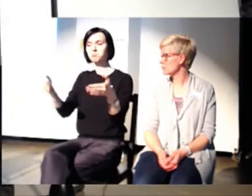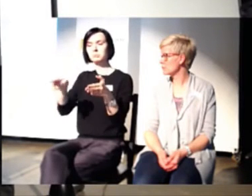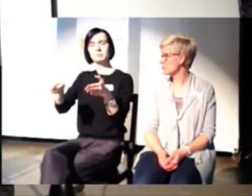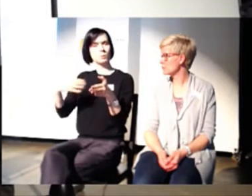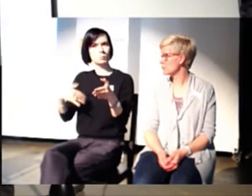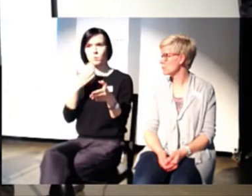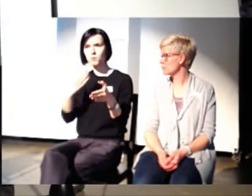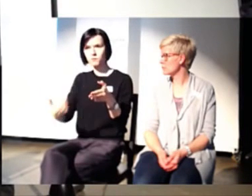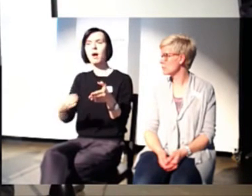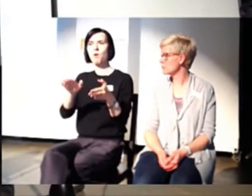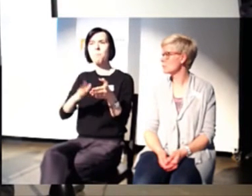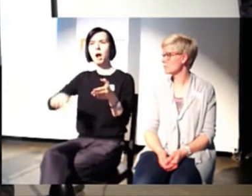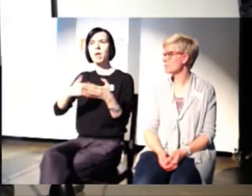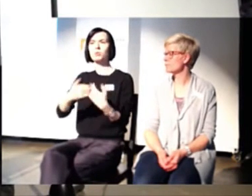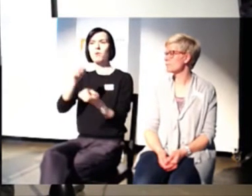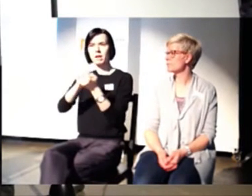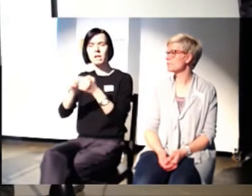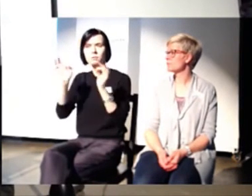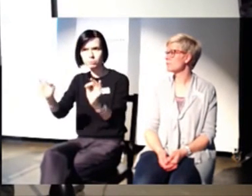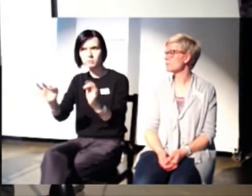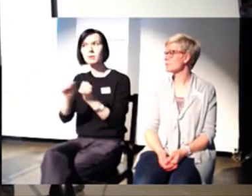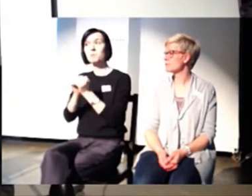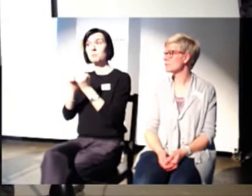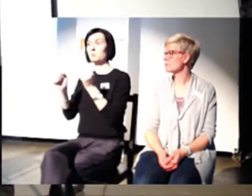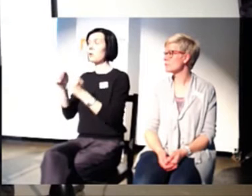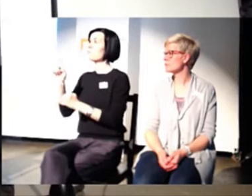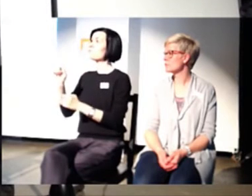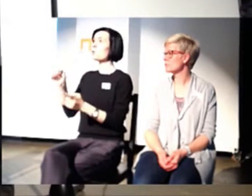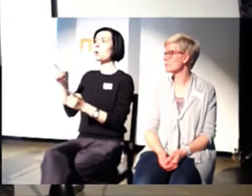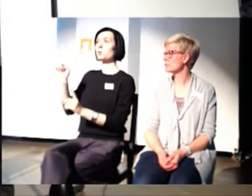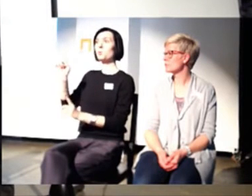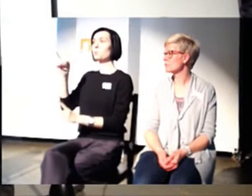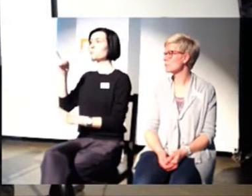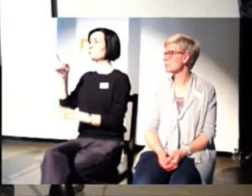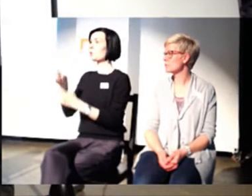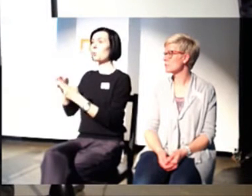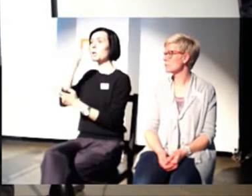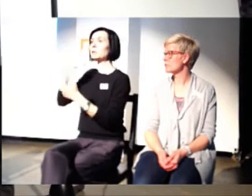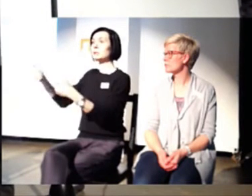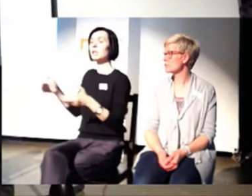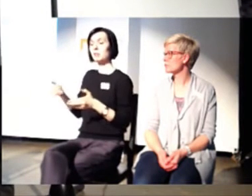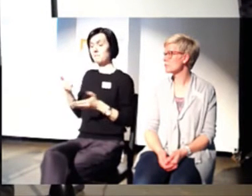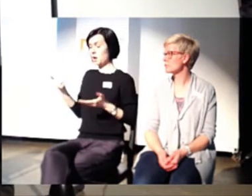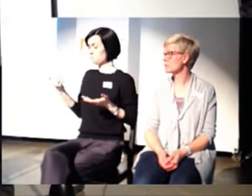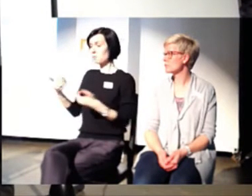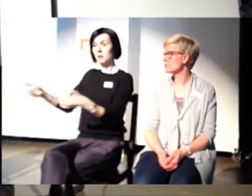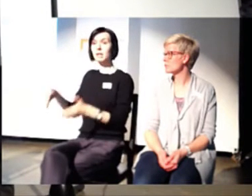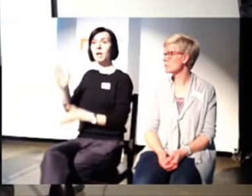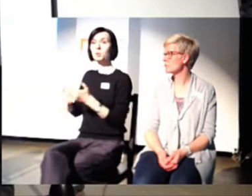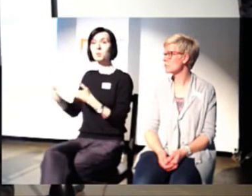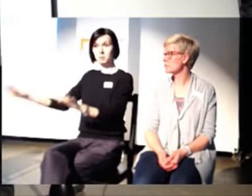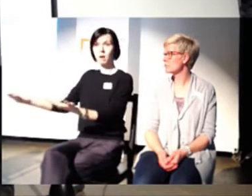työskentelyvälineet. Ja joissain toisissa taas tarjotaan pelkkä tyhjä tila tai sitten